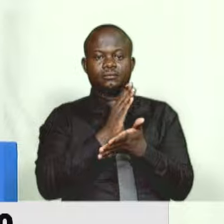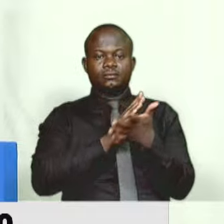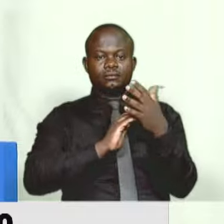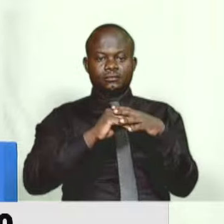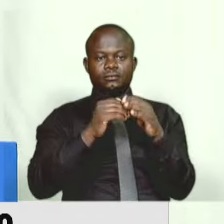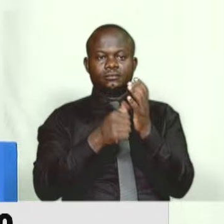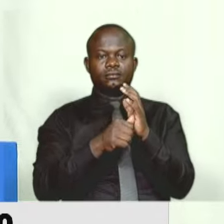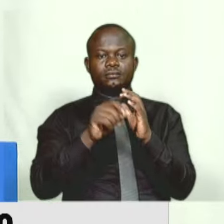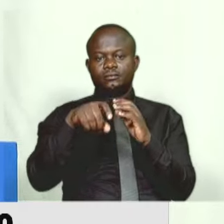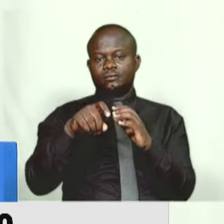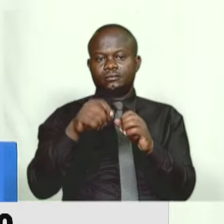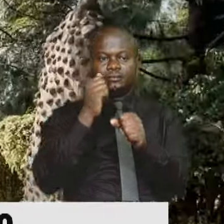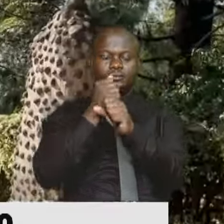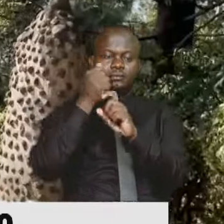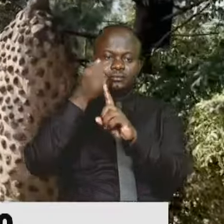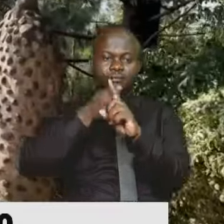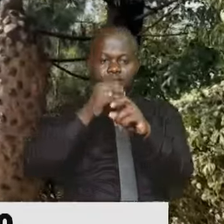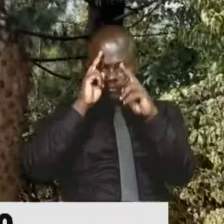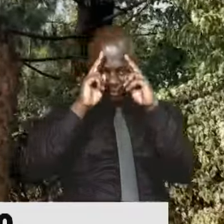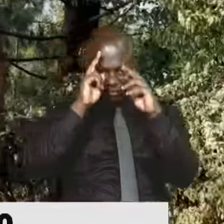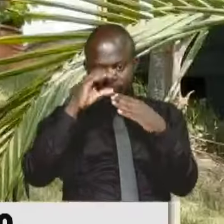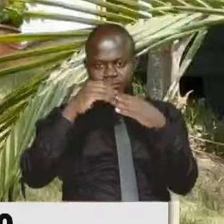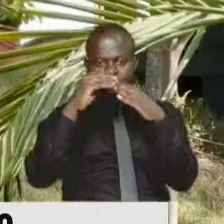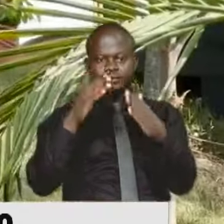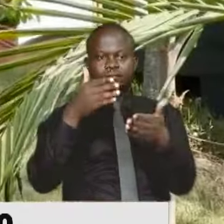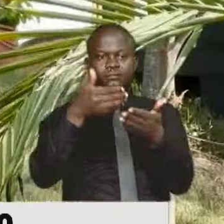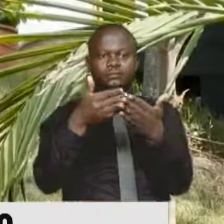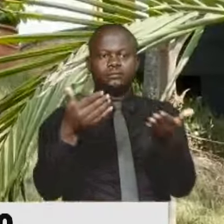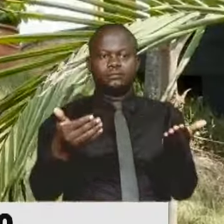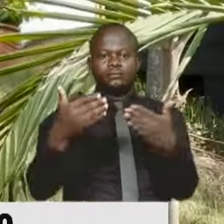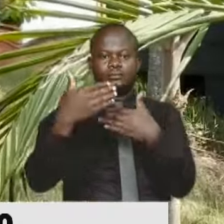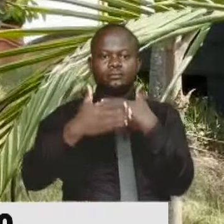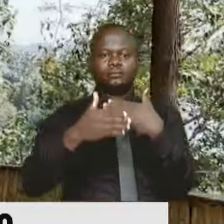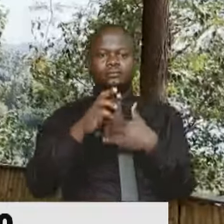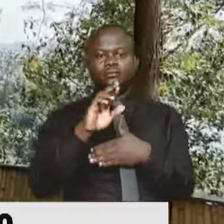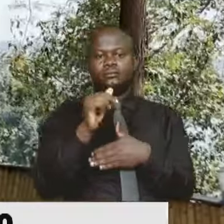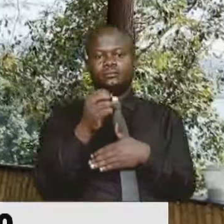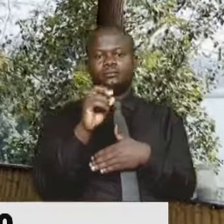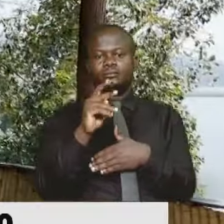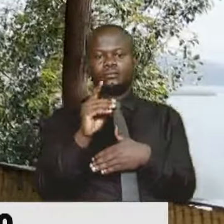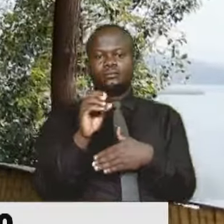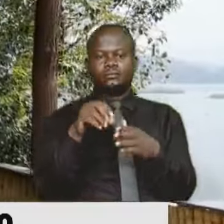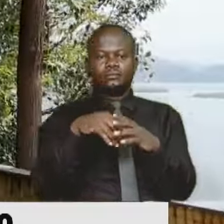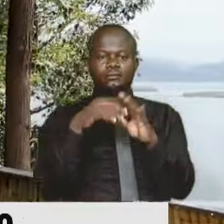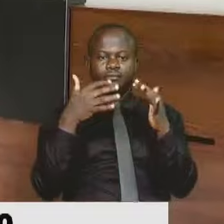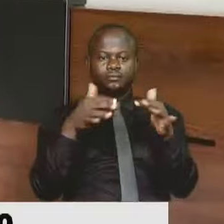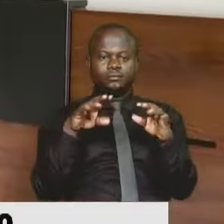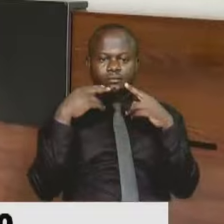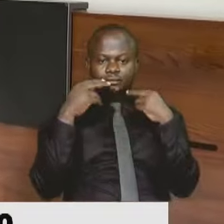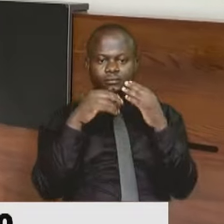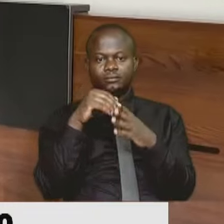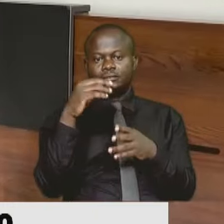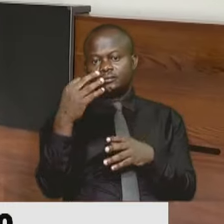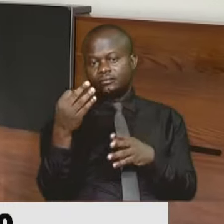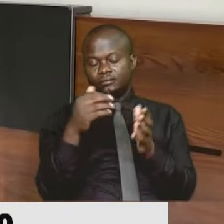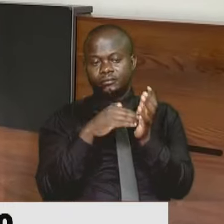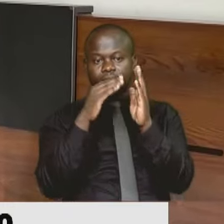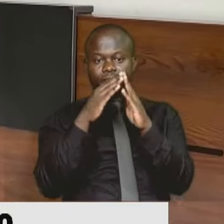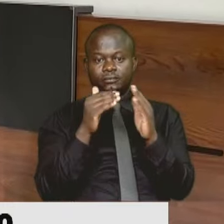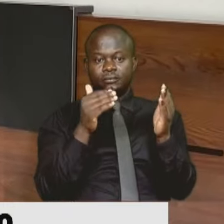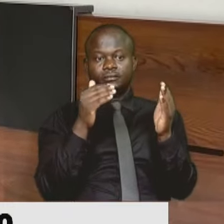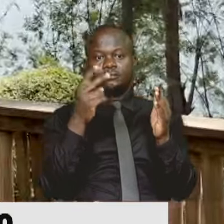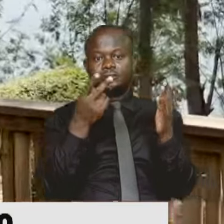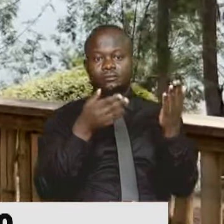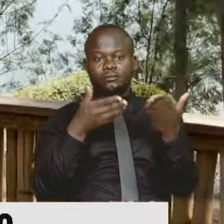bikeneye gukorerwa ubuvugizi nyakuwa gavana. Kugeza ubu ku nkengero z'ikiyaga cya Ruhondo hamaze kugera hoteli 3 n'inzu 2 zicumbikira